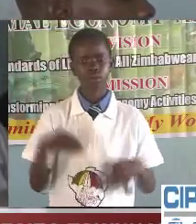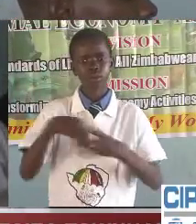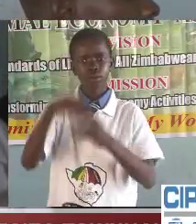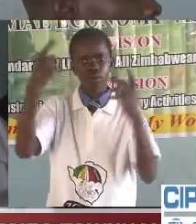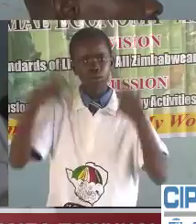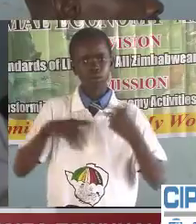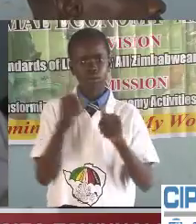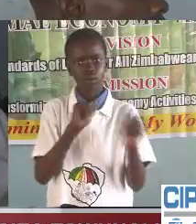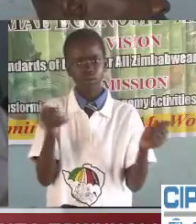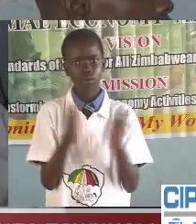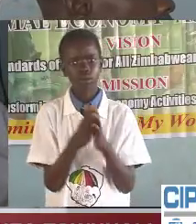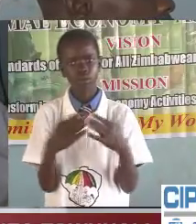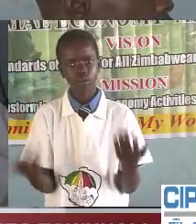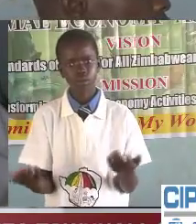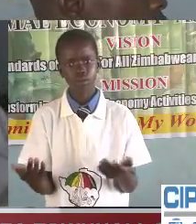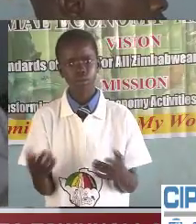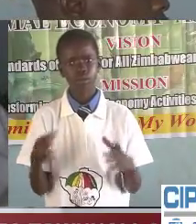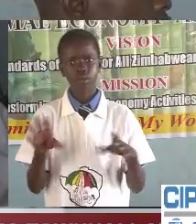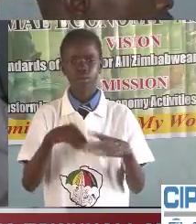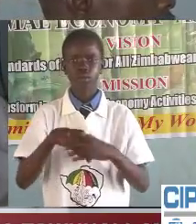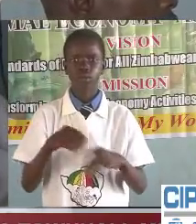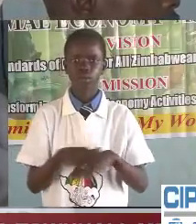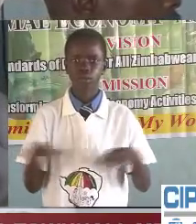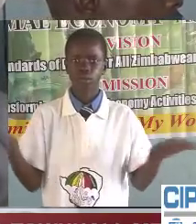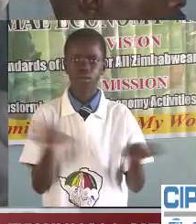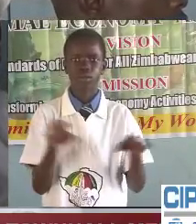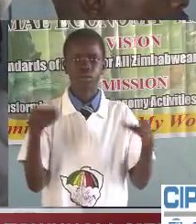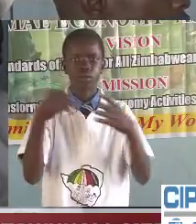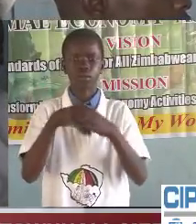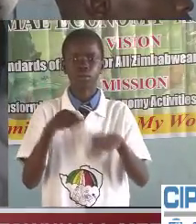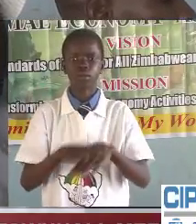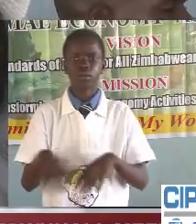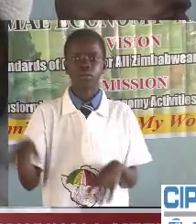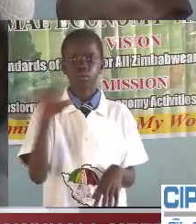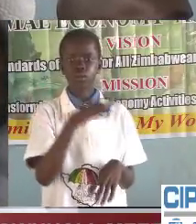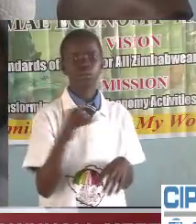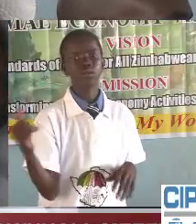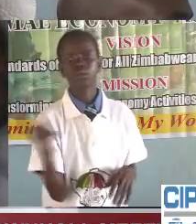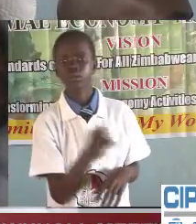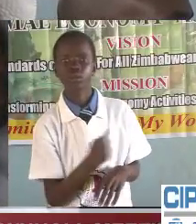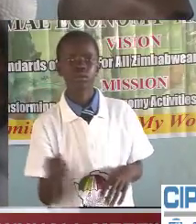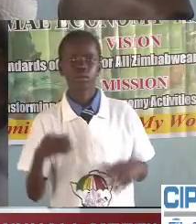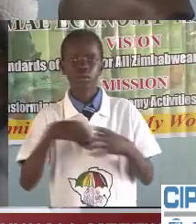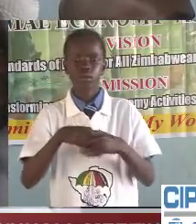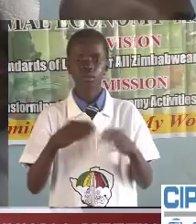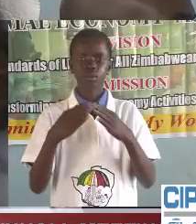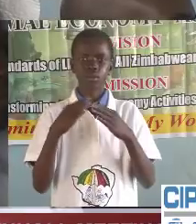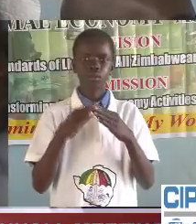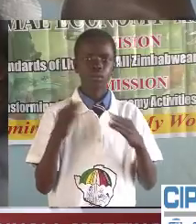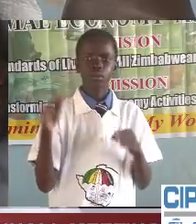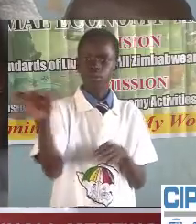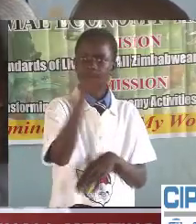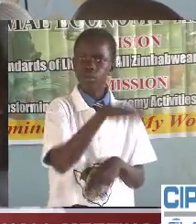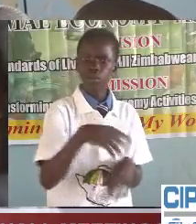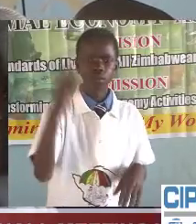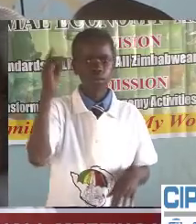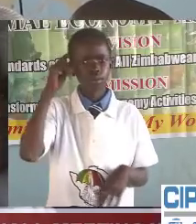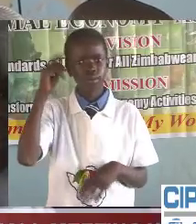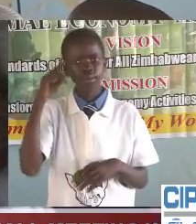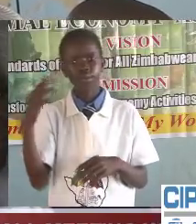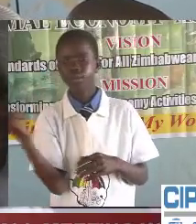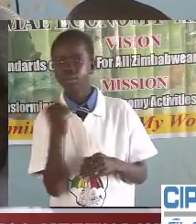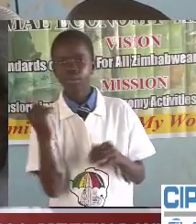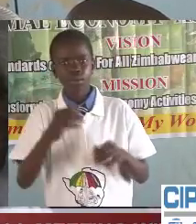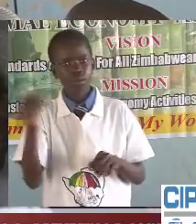kurarama zvakanaka ndo basa redu ratichaita semakanzela nechembere dzatinadzo mumusha tinoziva kune chembere dzimwe